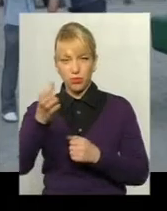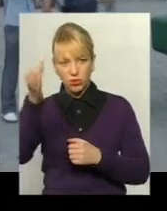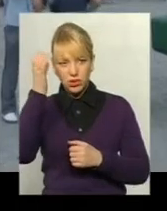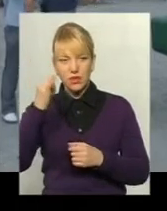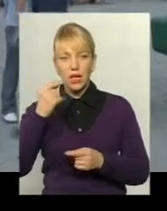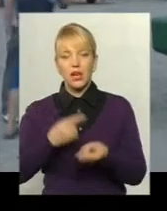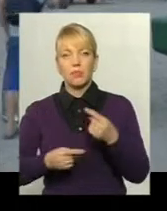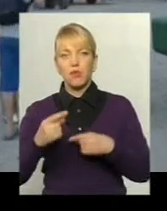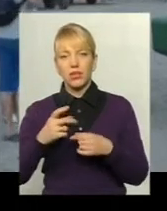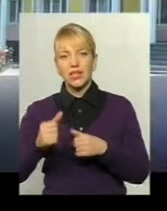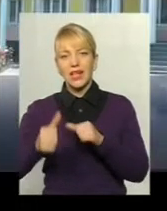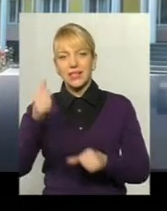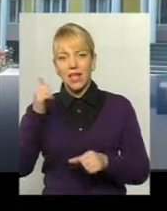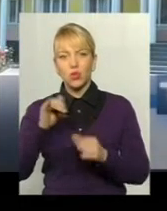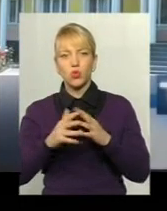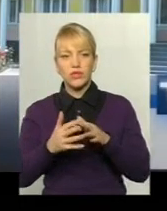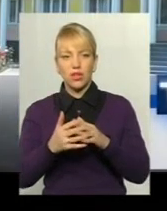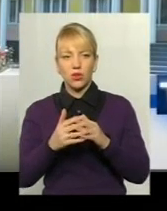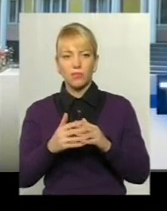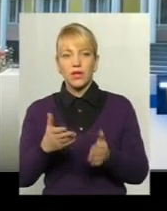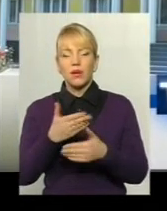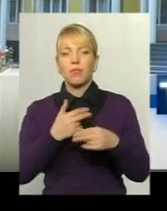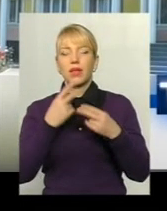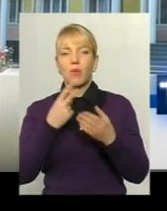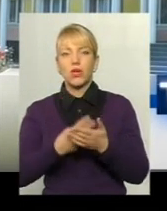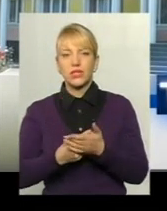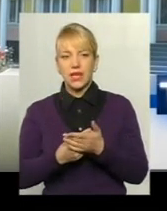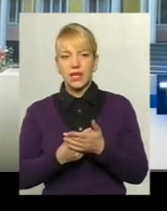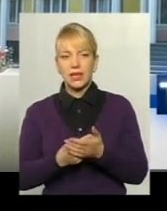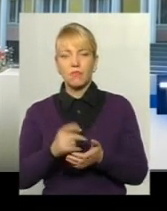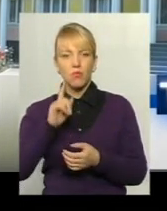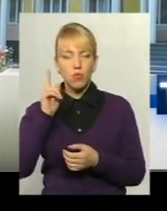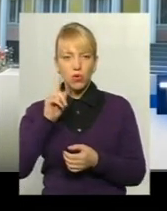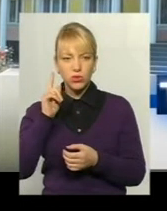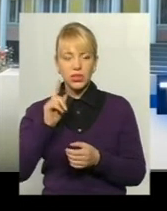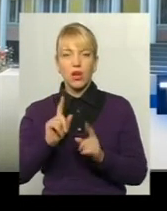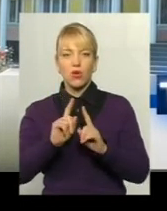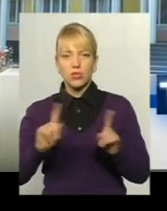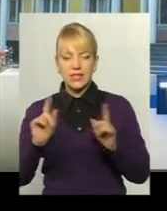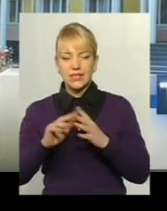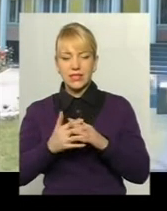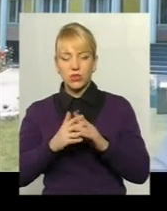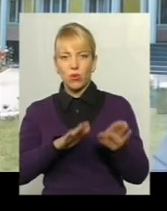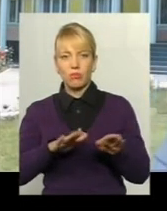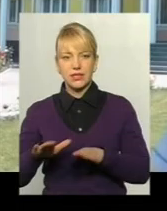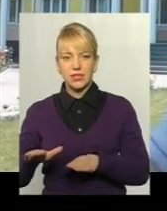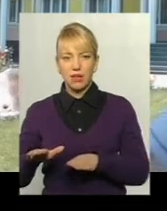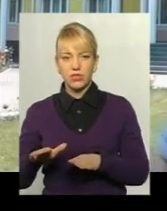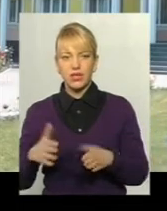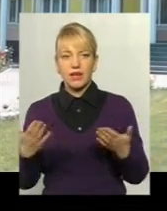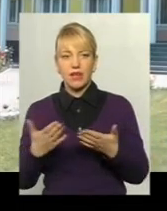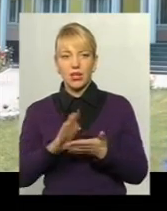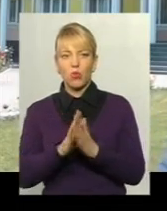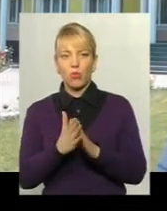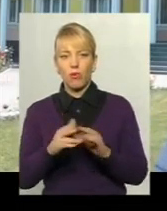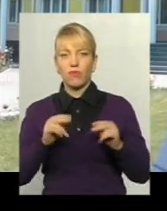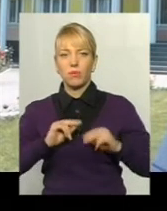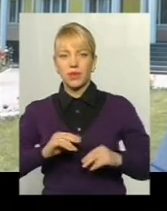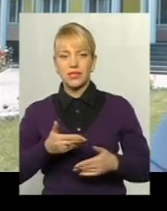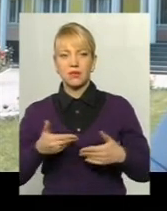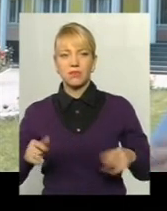і повернутися назад у село. Ми показали молоді, особливо сільської місцевості, які умови праці ми